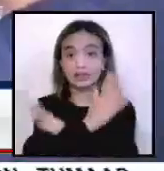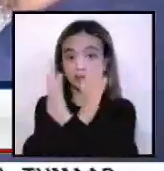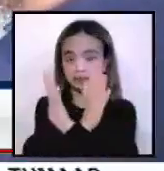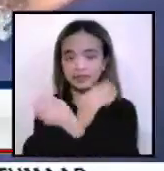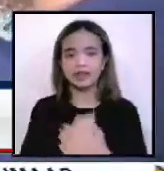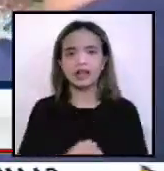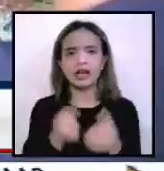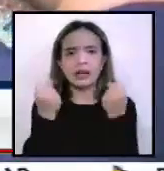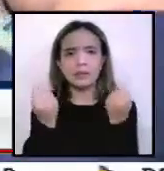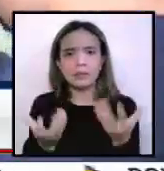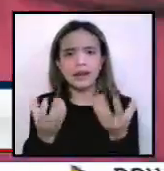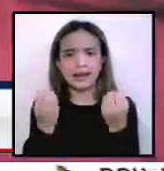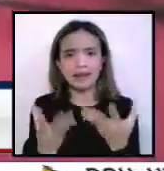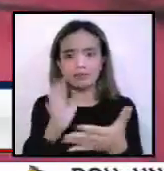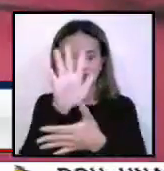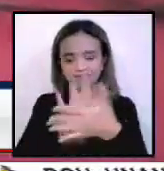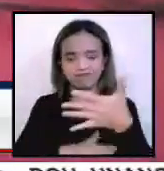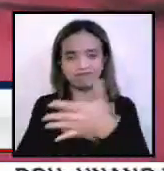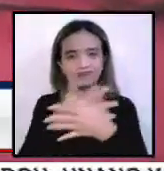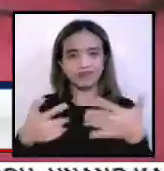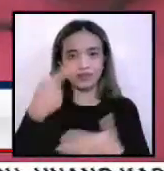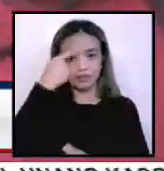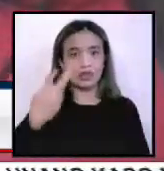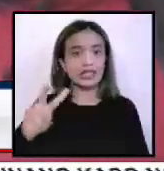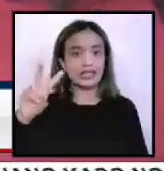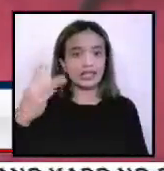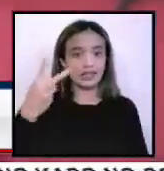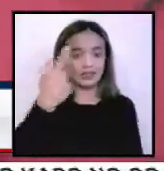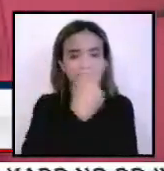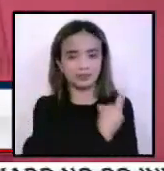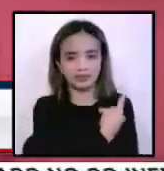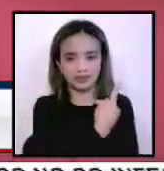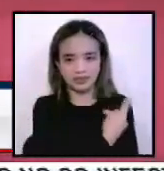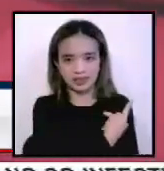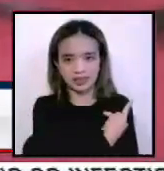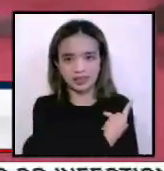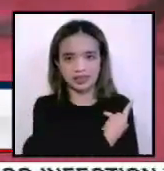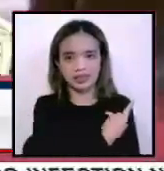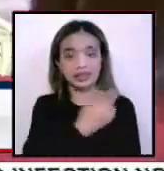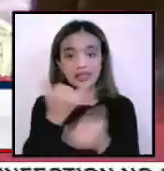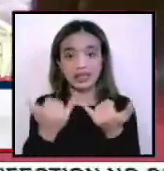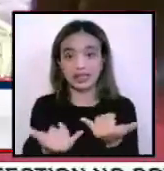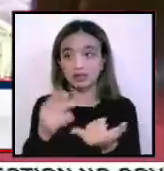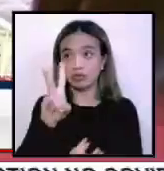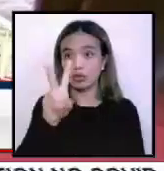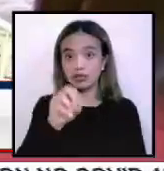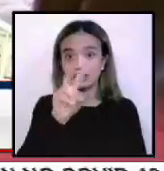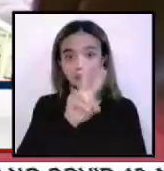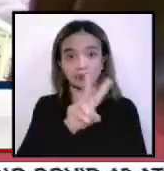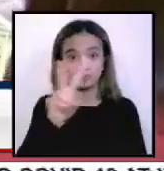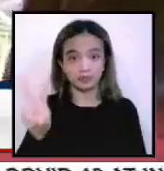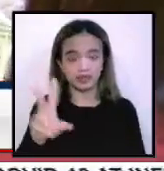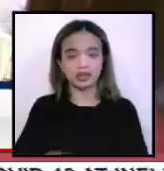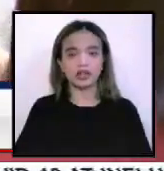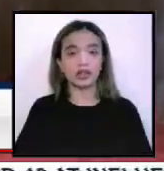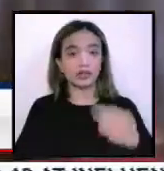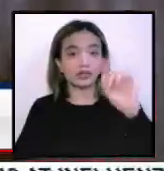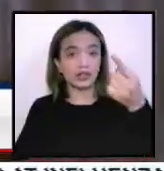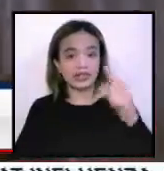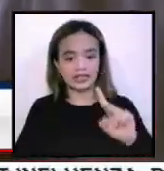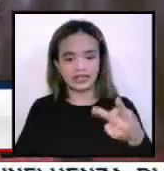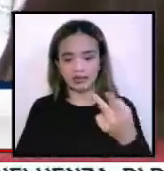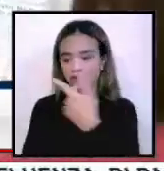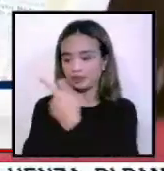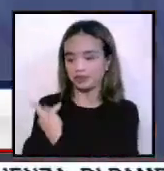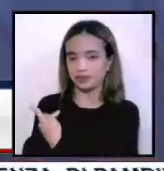ang nakaschedule para sa second dose sa unang araw ng kanilang operasyon ngayong 2022. First at second dose muna ang